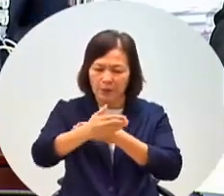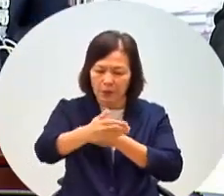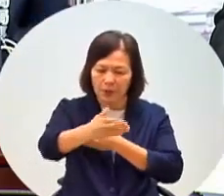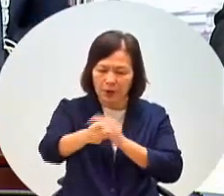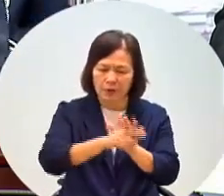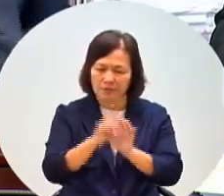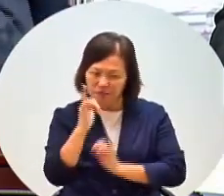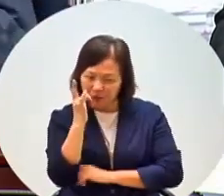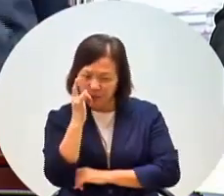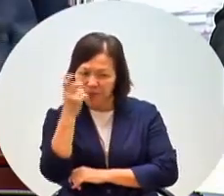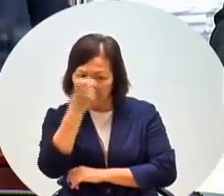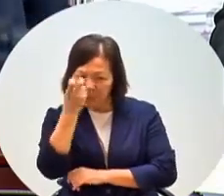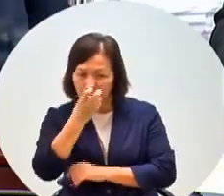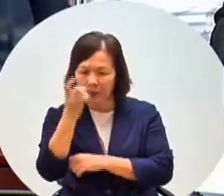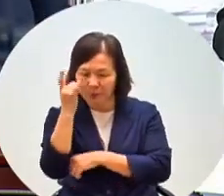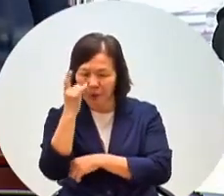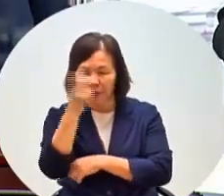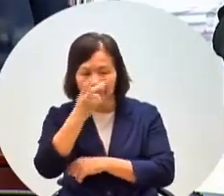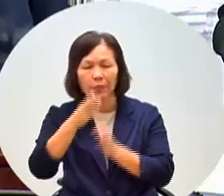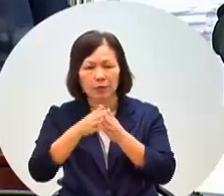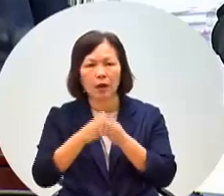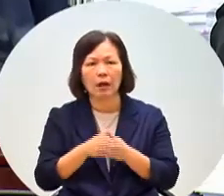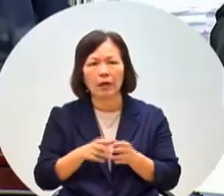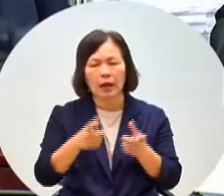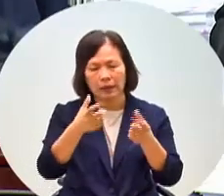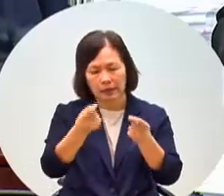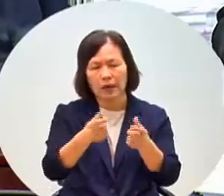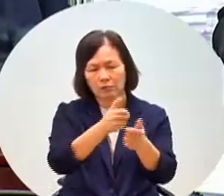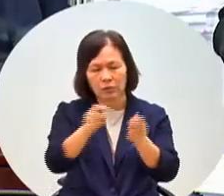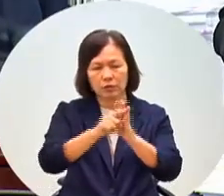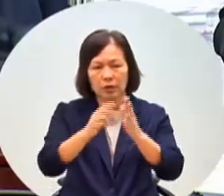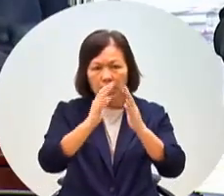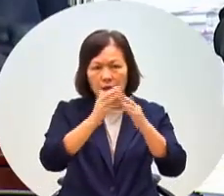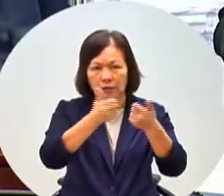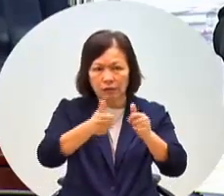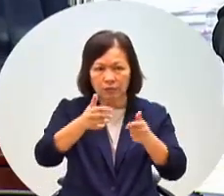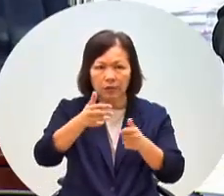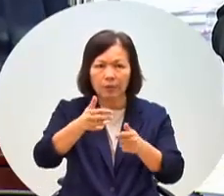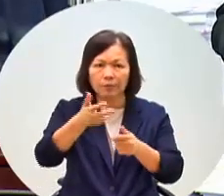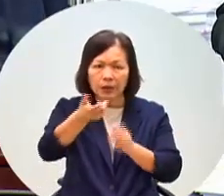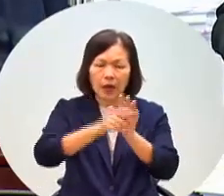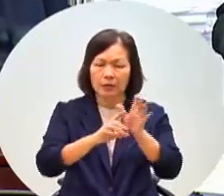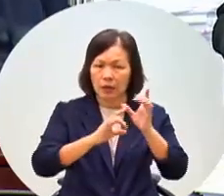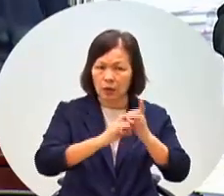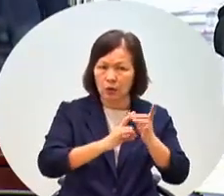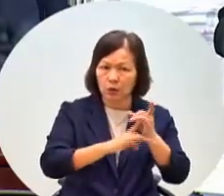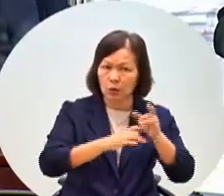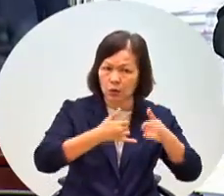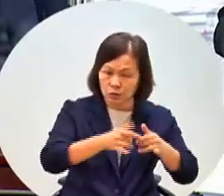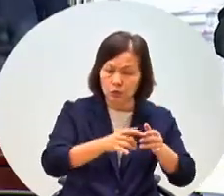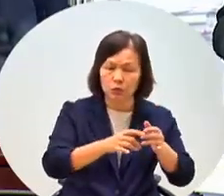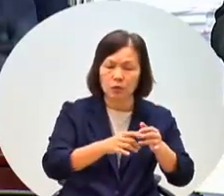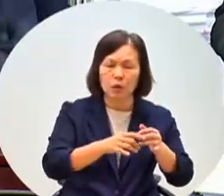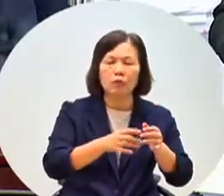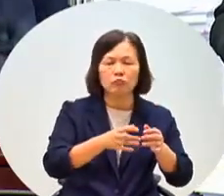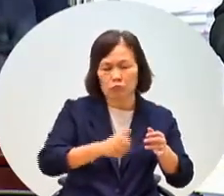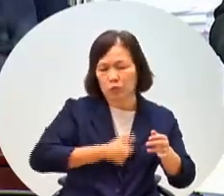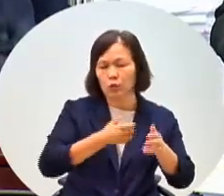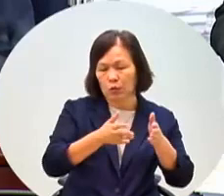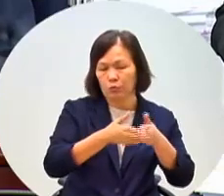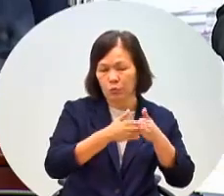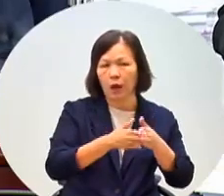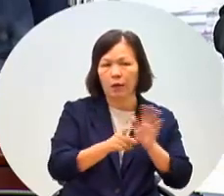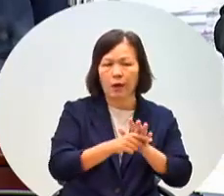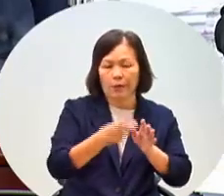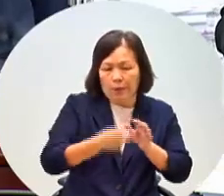好。所以我想这个也是非常谢谢李议员刚刚在提醒说，在陆竹地区确实有需要，好，那我们会